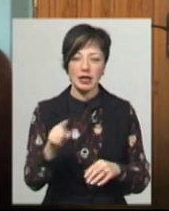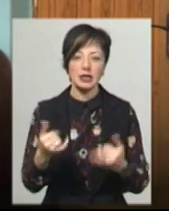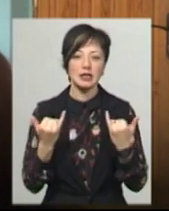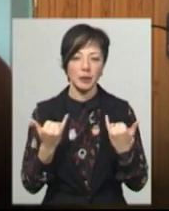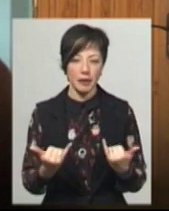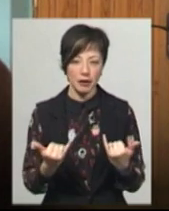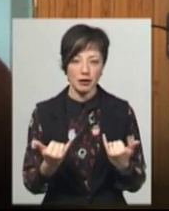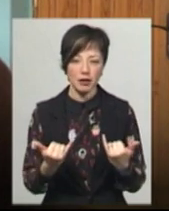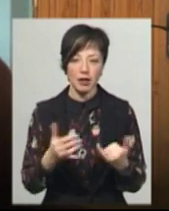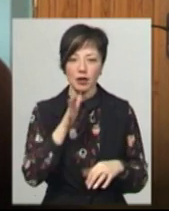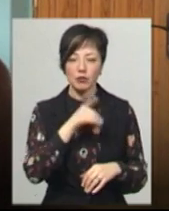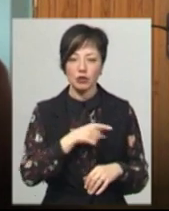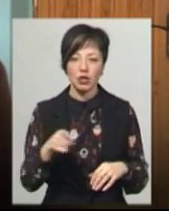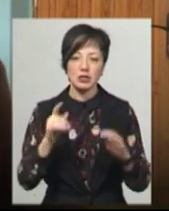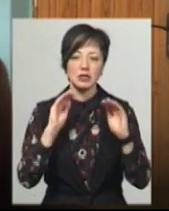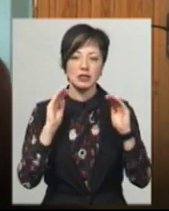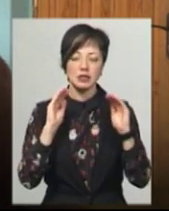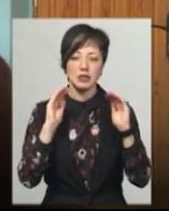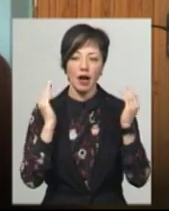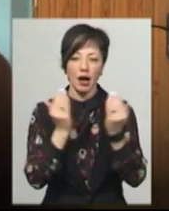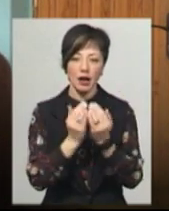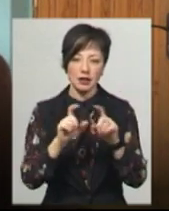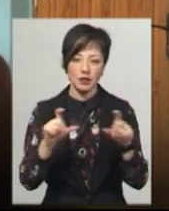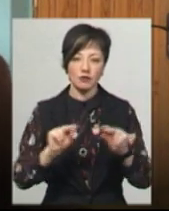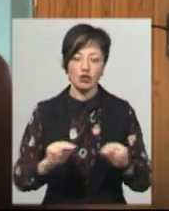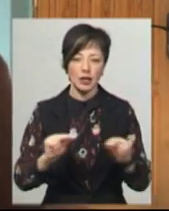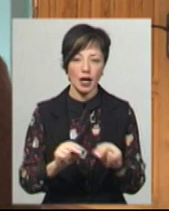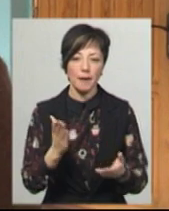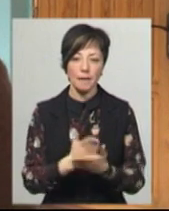тепер під час карантину вчителі мають